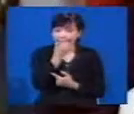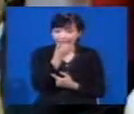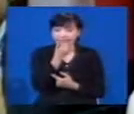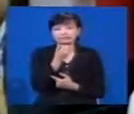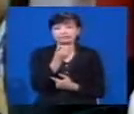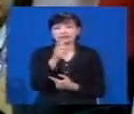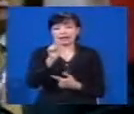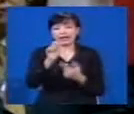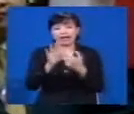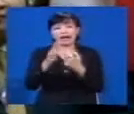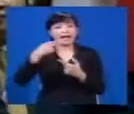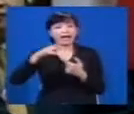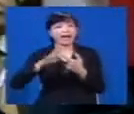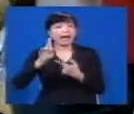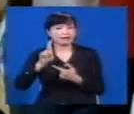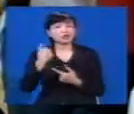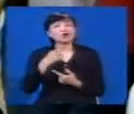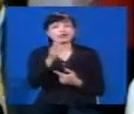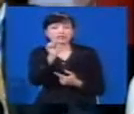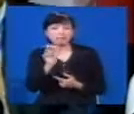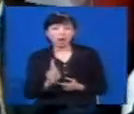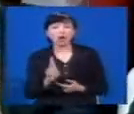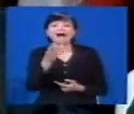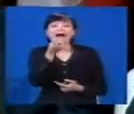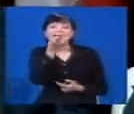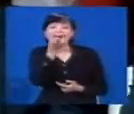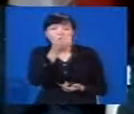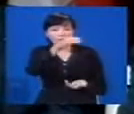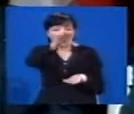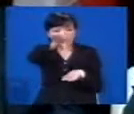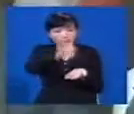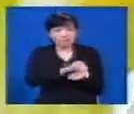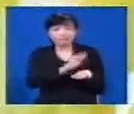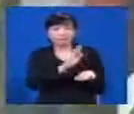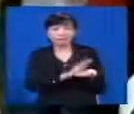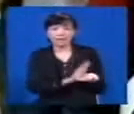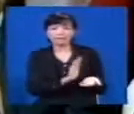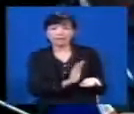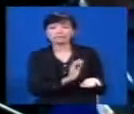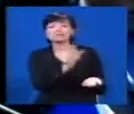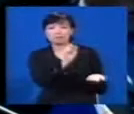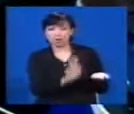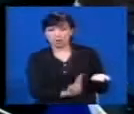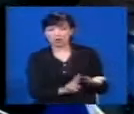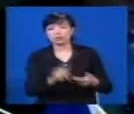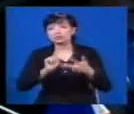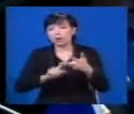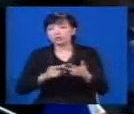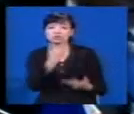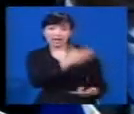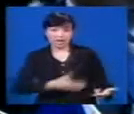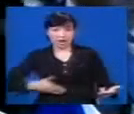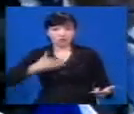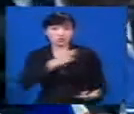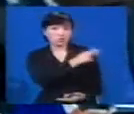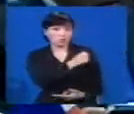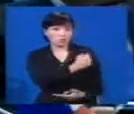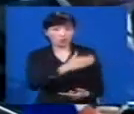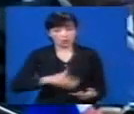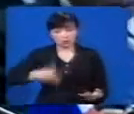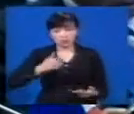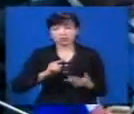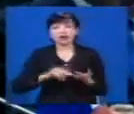องมีการสำรองข้าวในสถานการณ์ฉุกเฉินการสาธารณสุขการพัฒนาการศึกษารวมถึงได้แสดงบทบาทแข็ง